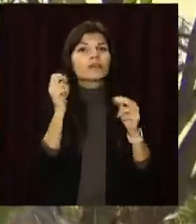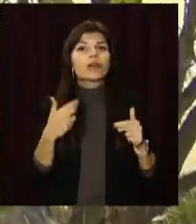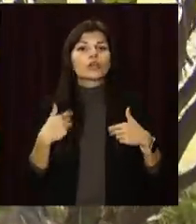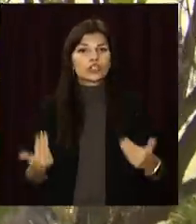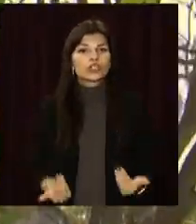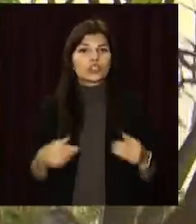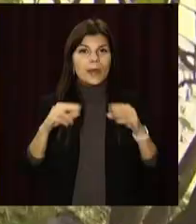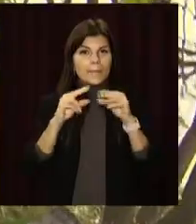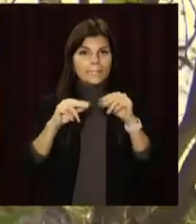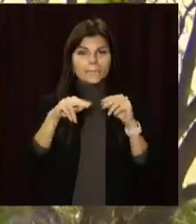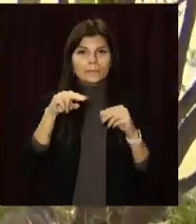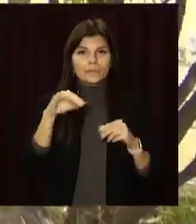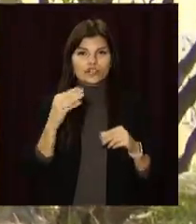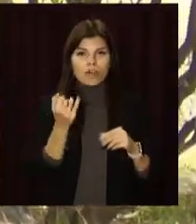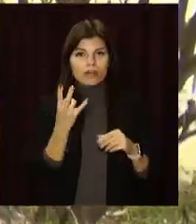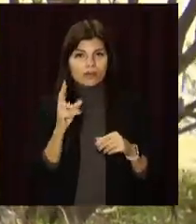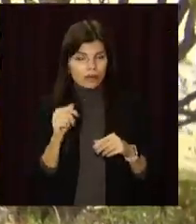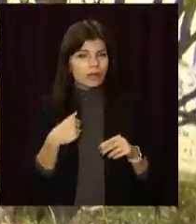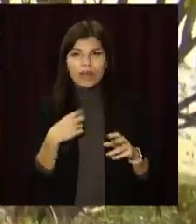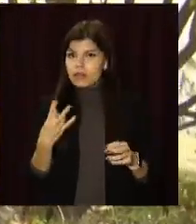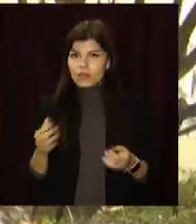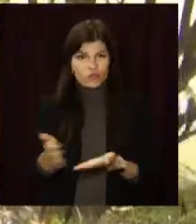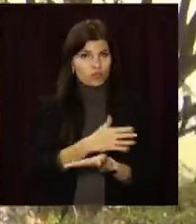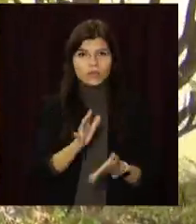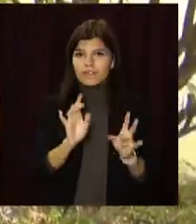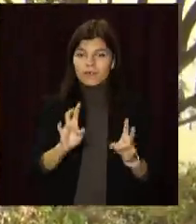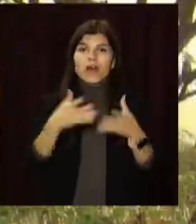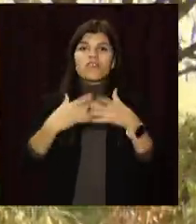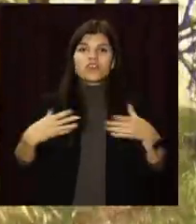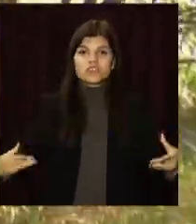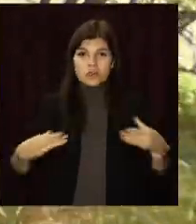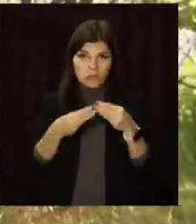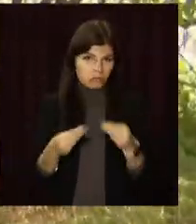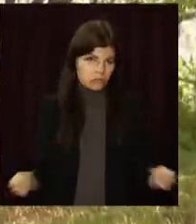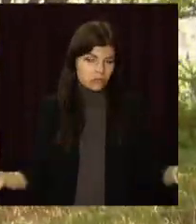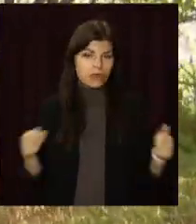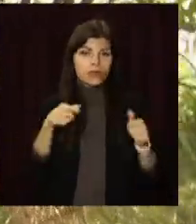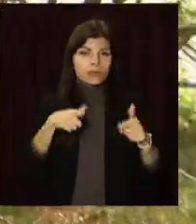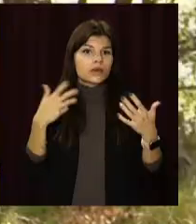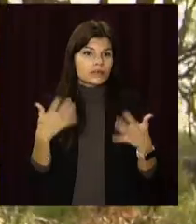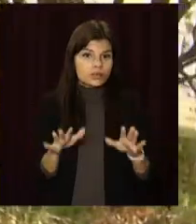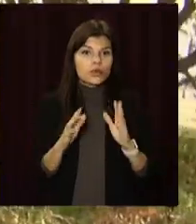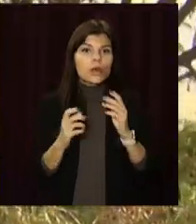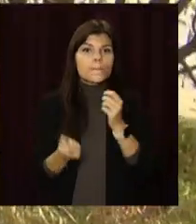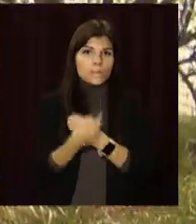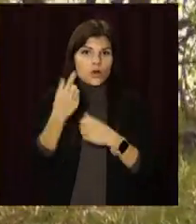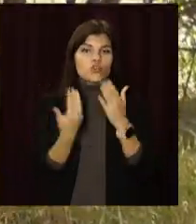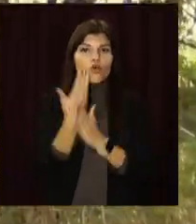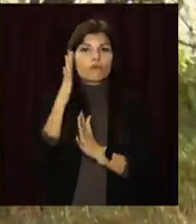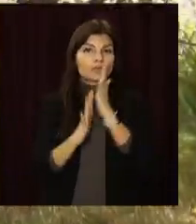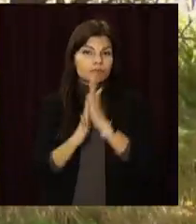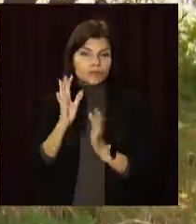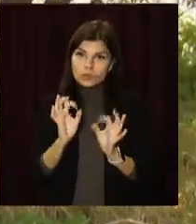живу в піщанці, його не прибирав і не планую прибирати. Навесні воно зникає і під ним прекрасно появляються нові